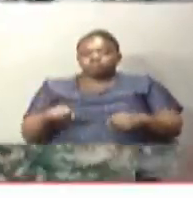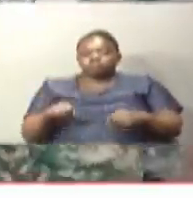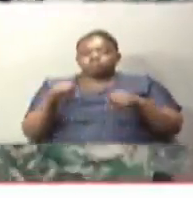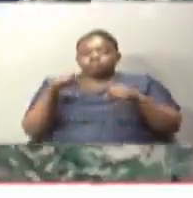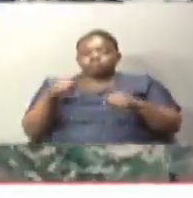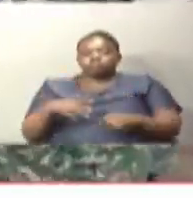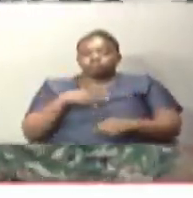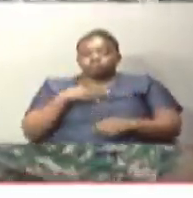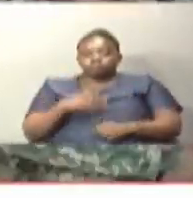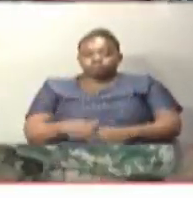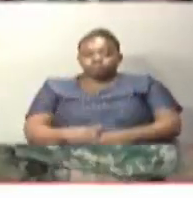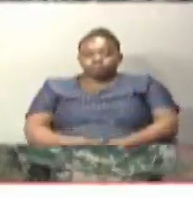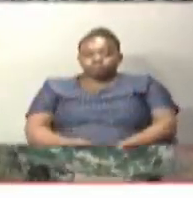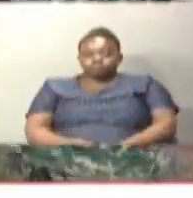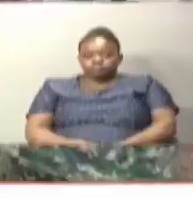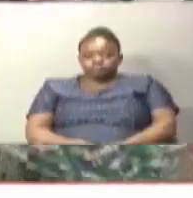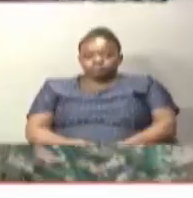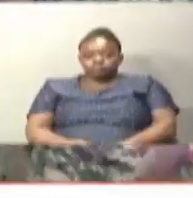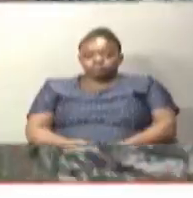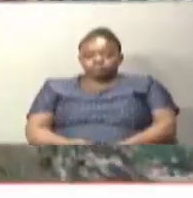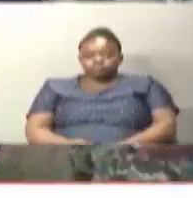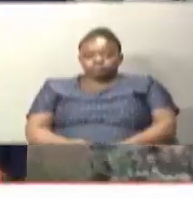omukolo.